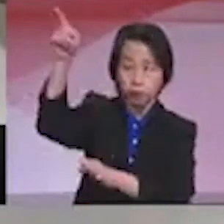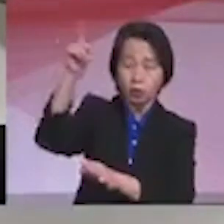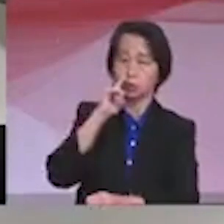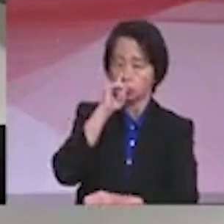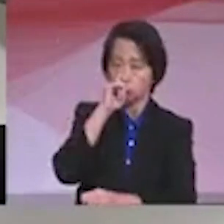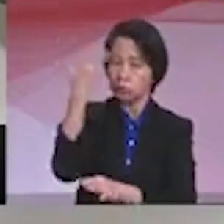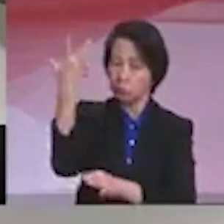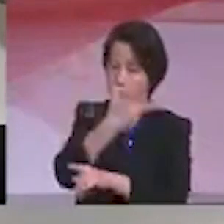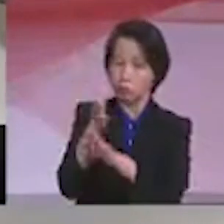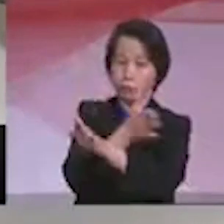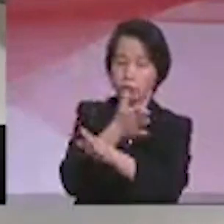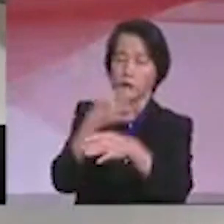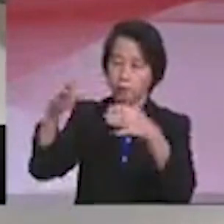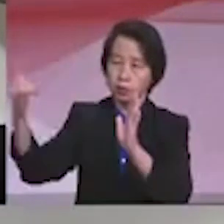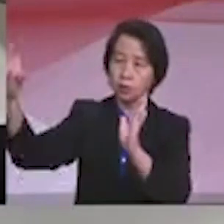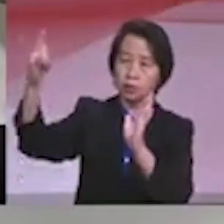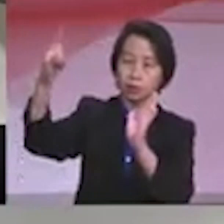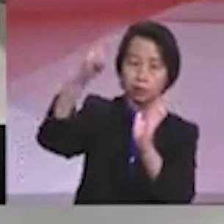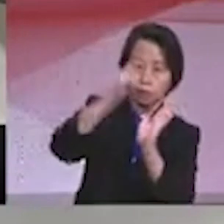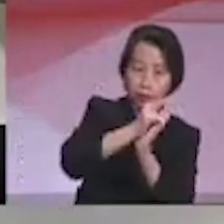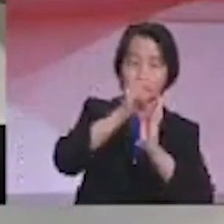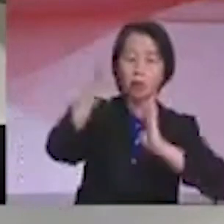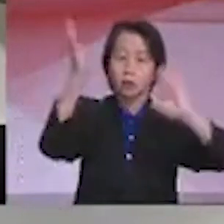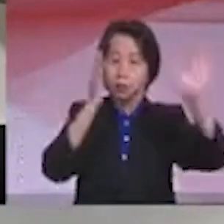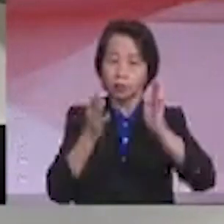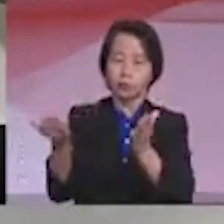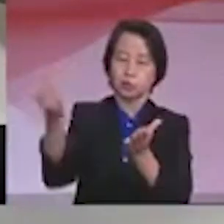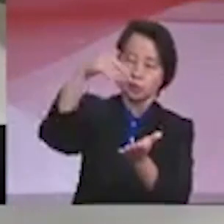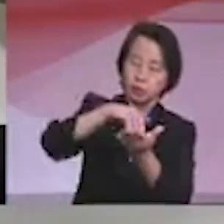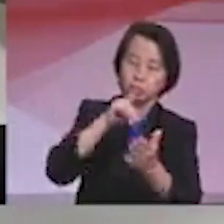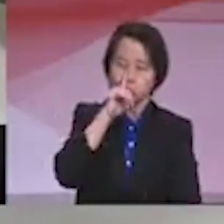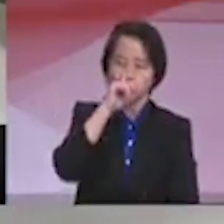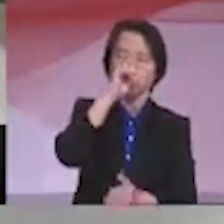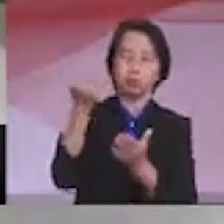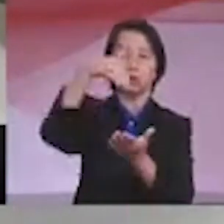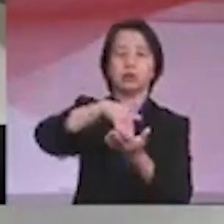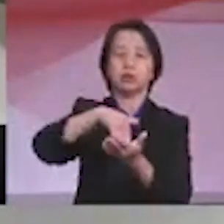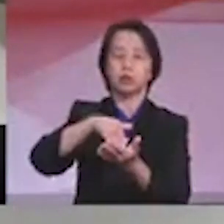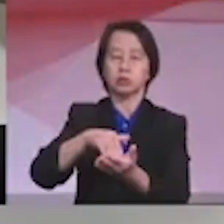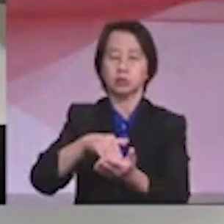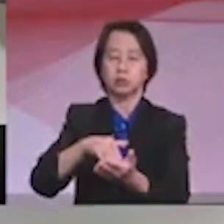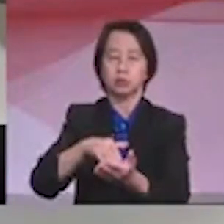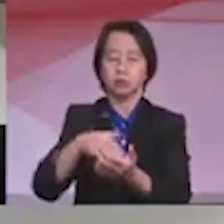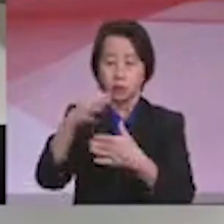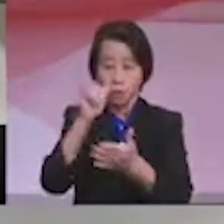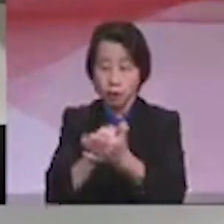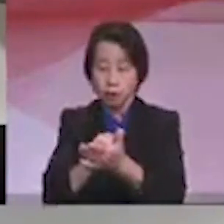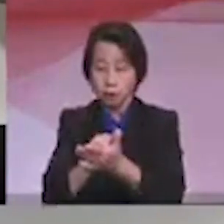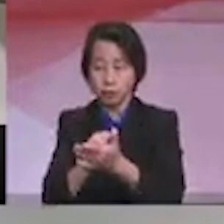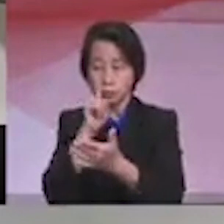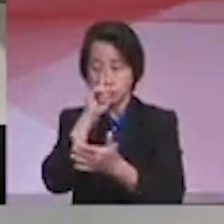dan setibanya perlu di, sekali lagi dibuat saringan setiba di airport, dan selepas itu